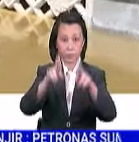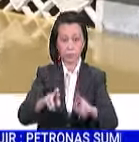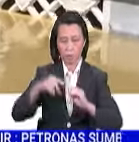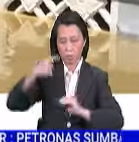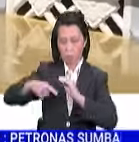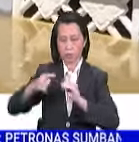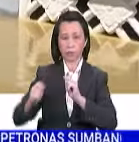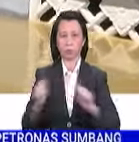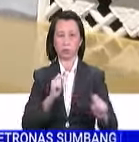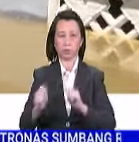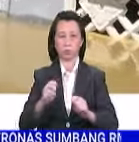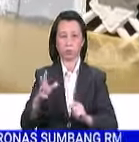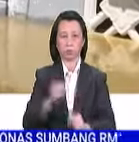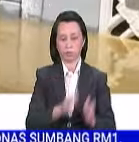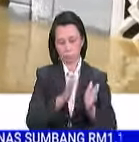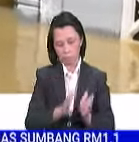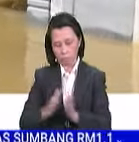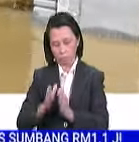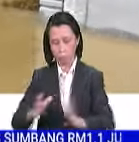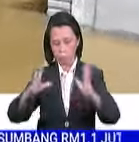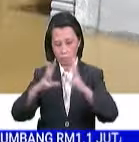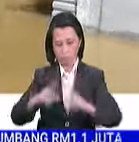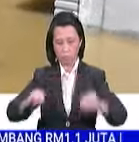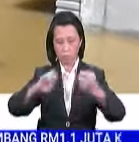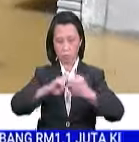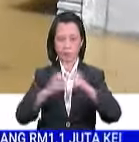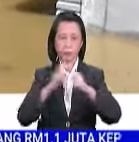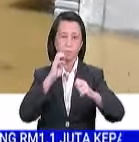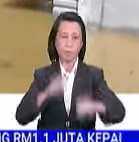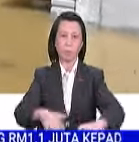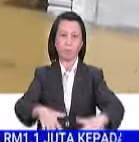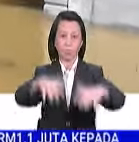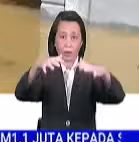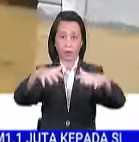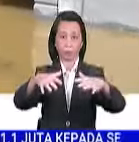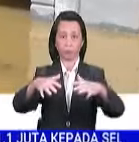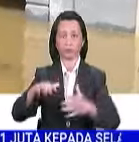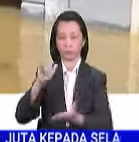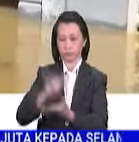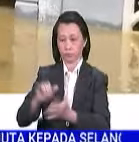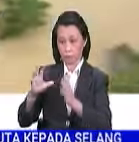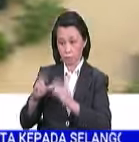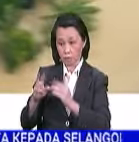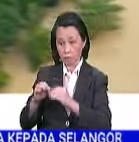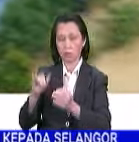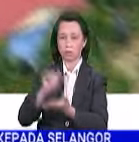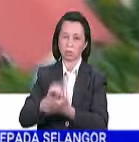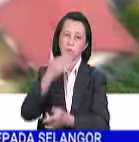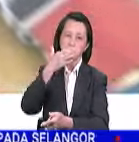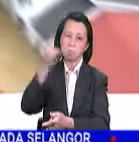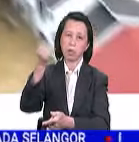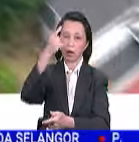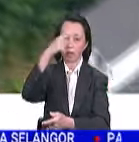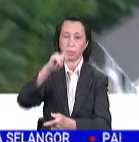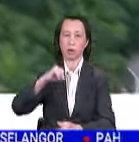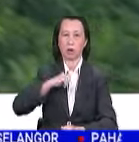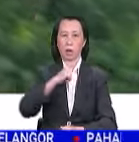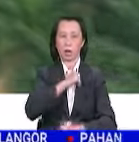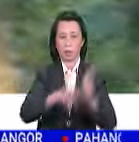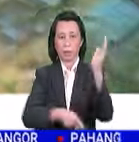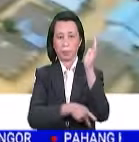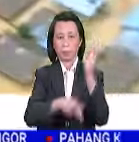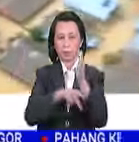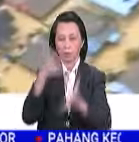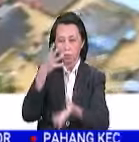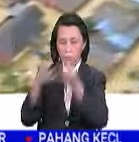mengenai tindakan dan perancangan menangani isu-isu banjir. Sesi berkenaan adalah platform terbaik untuk ahli-ahli parlimen